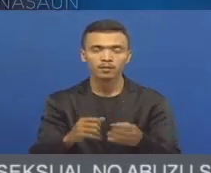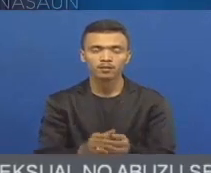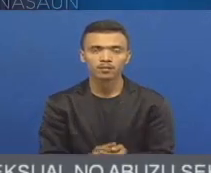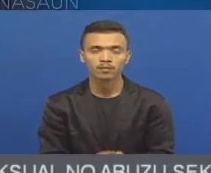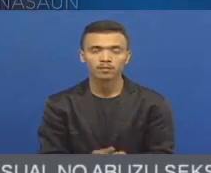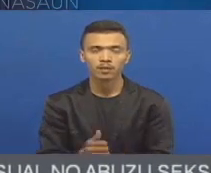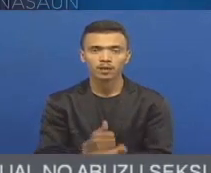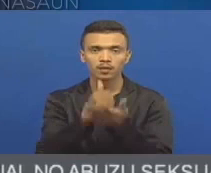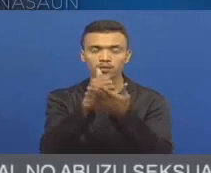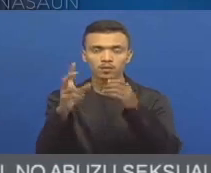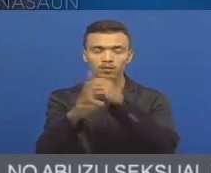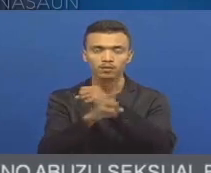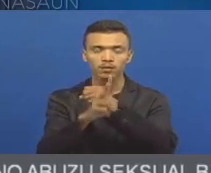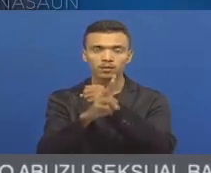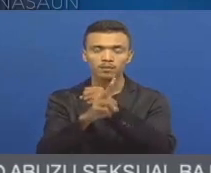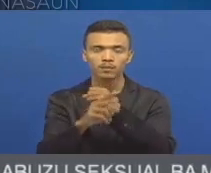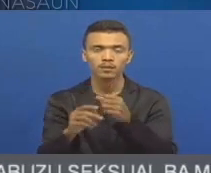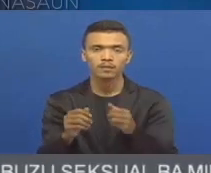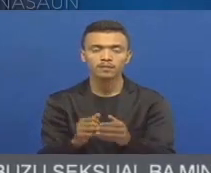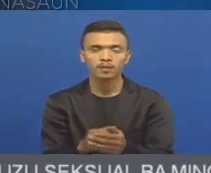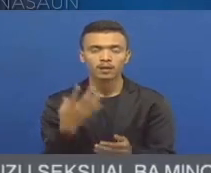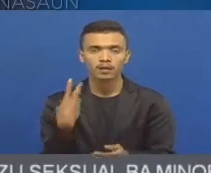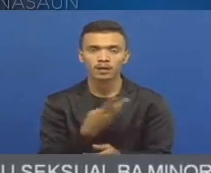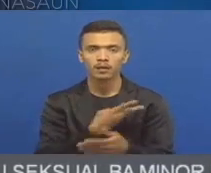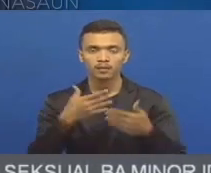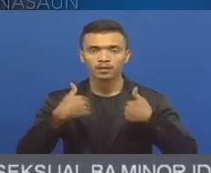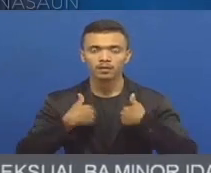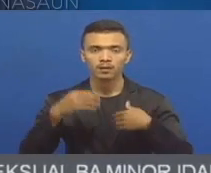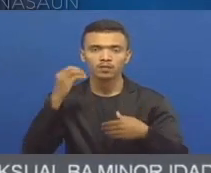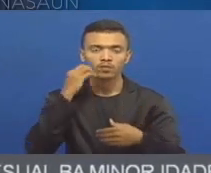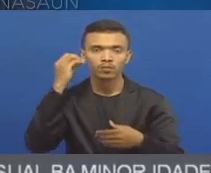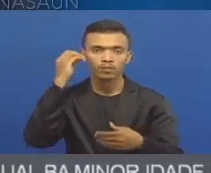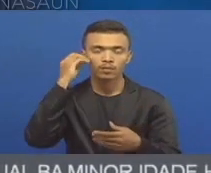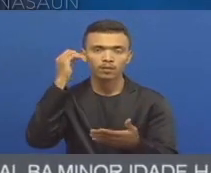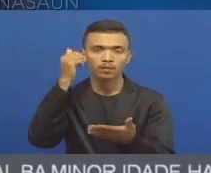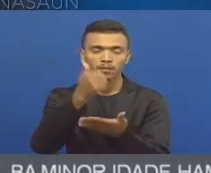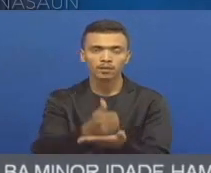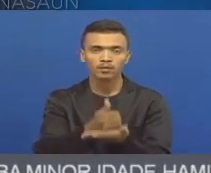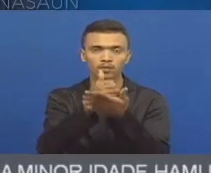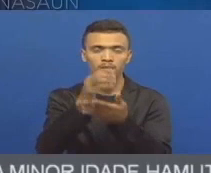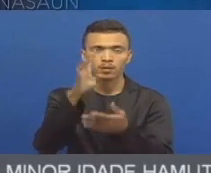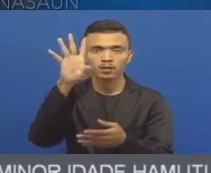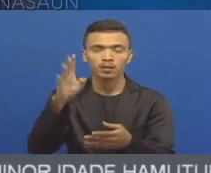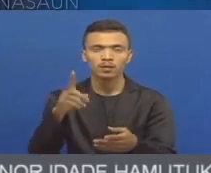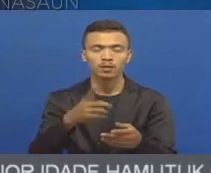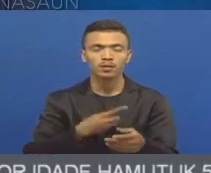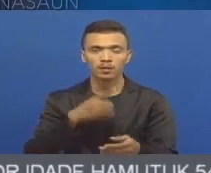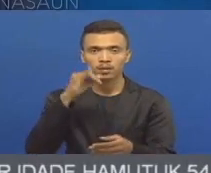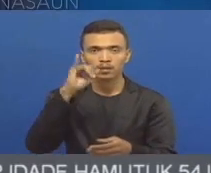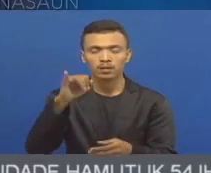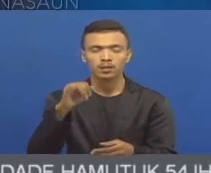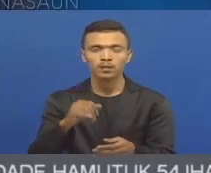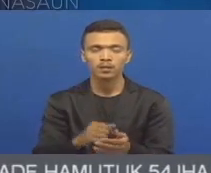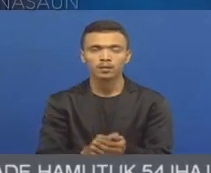ma asistensia vitima ta iha asistensia vitima ami iha uma mahan hat rua iha dili ida ba uma mahan labari ida ba